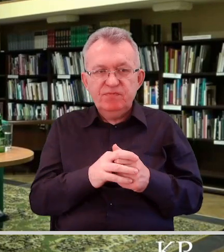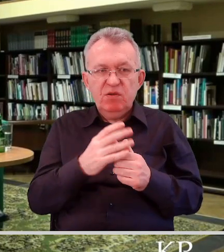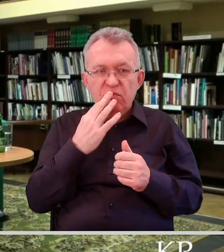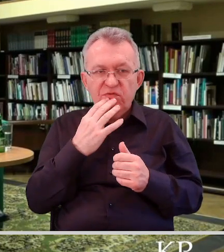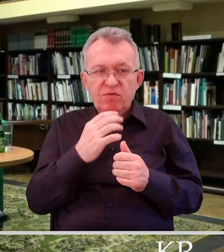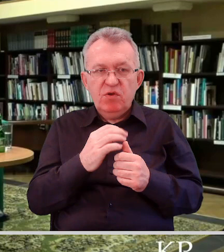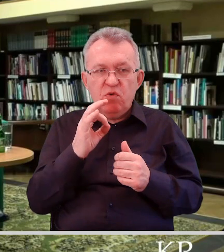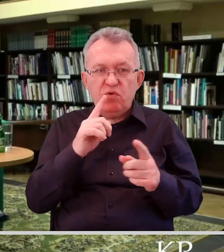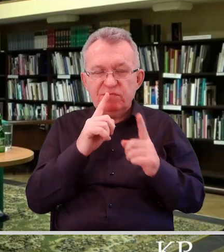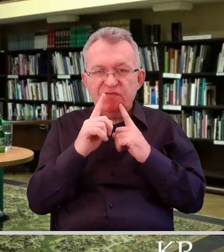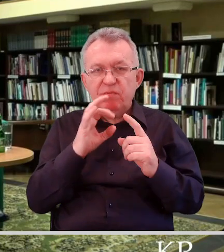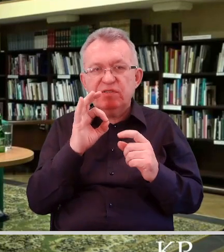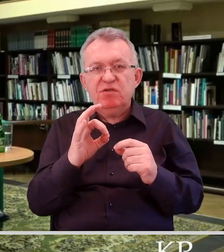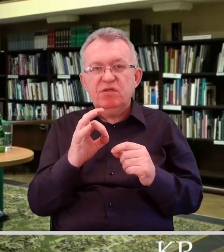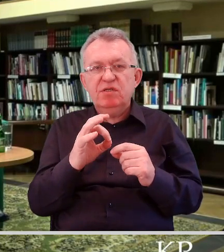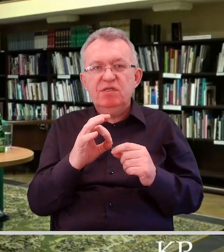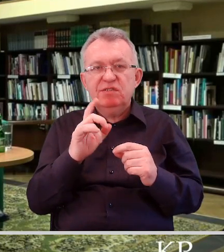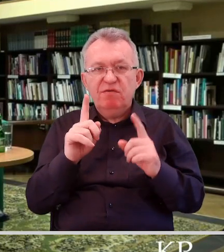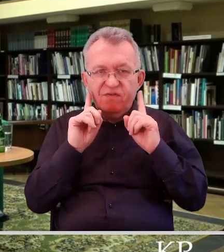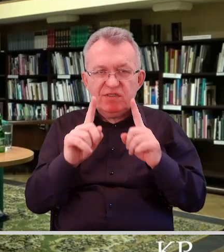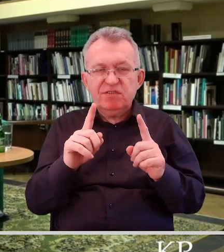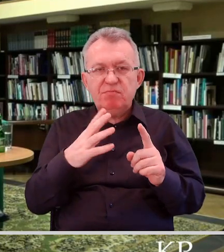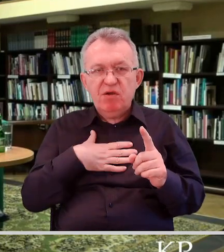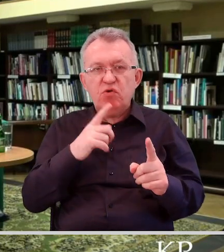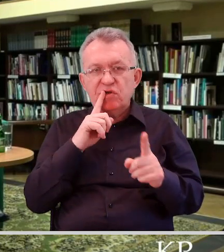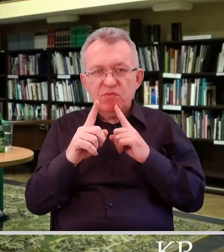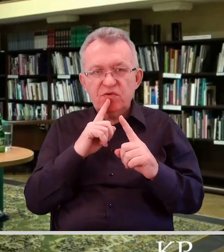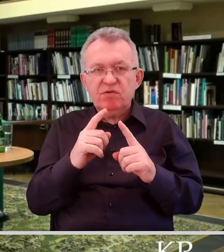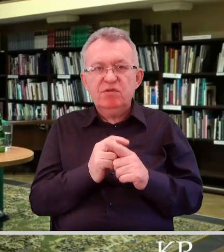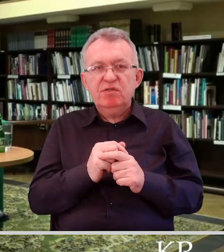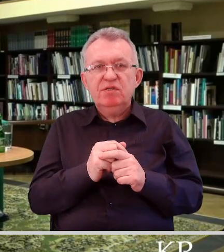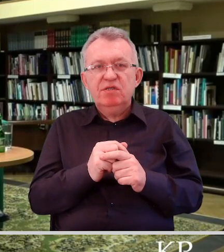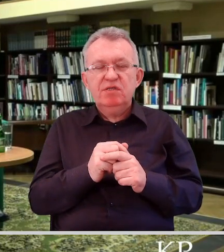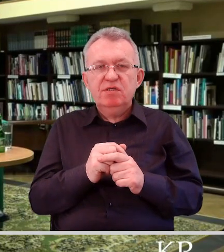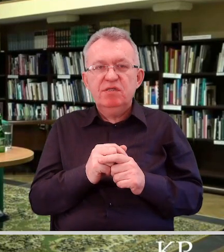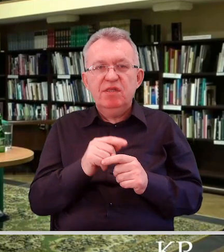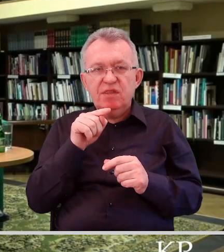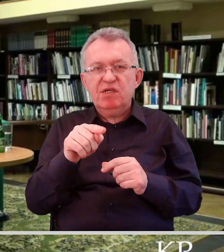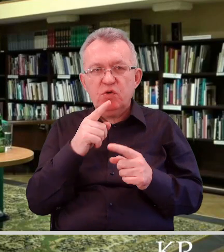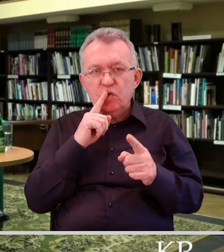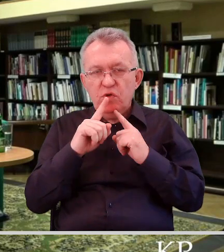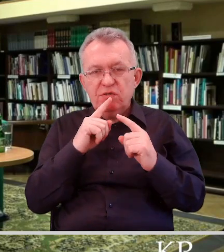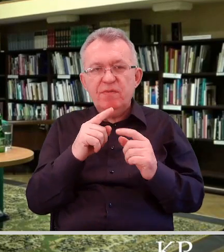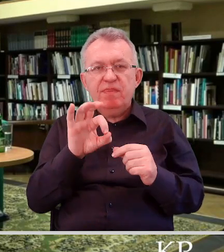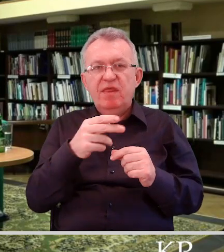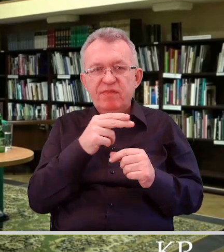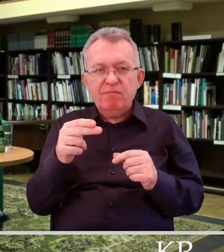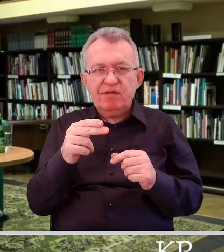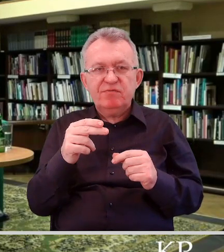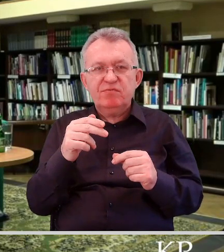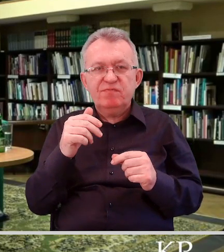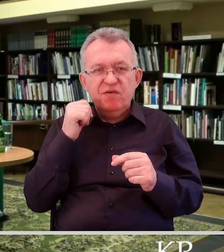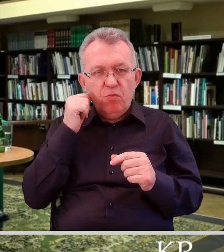właśnie, rozmawiamy o tym, że faktycznie miałyśmy rozmowę, nagrałyśmy wcześniej też taką krótką rozmowę na temat feminizmu